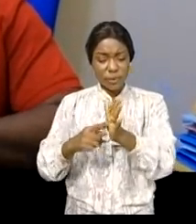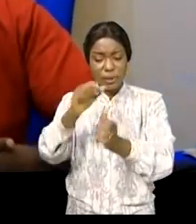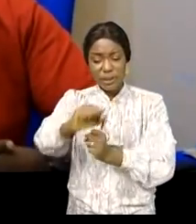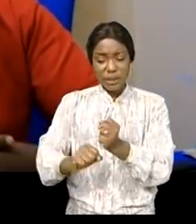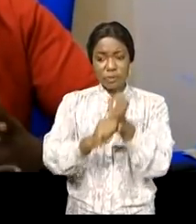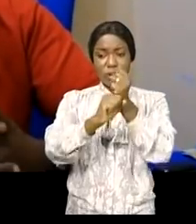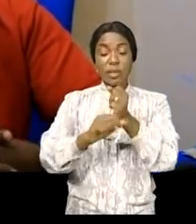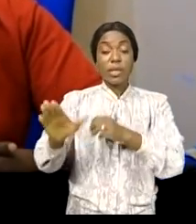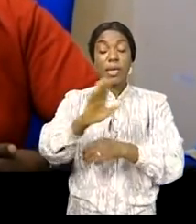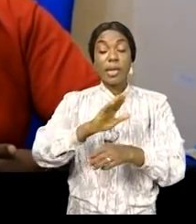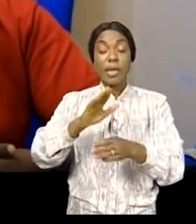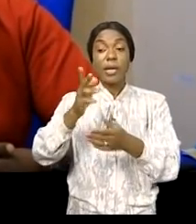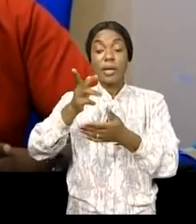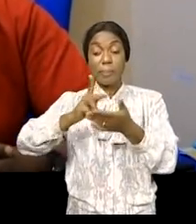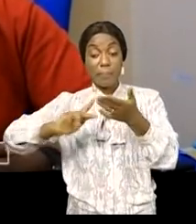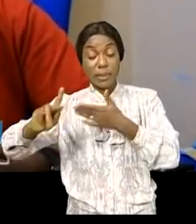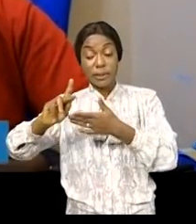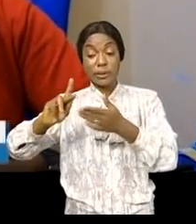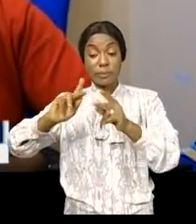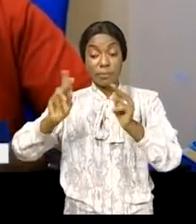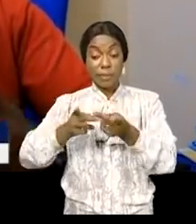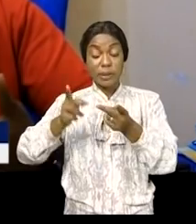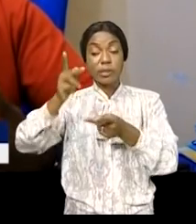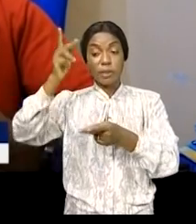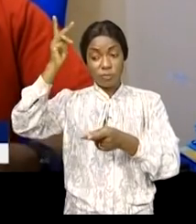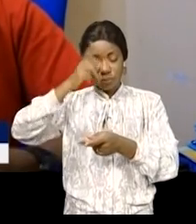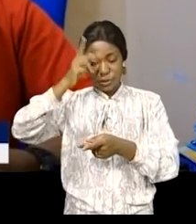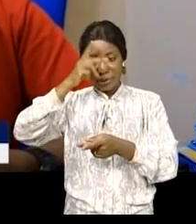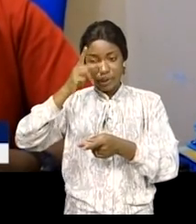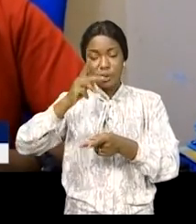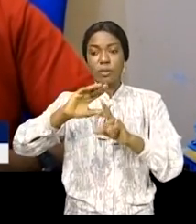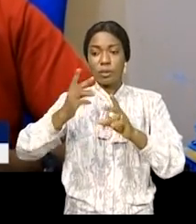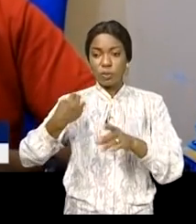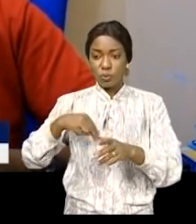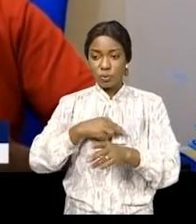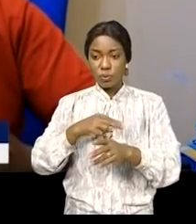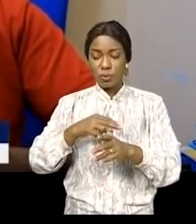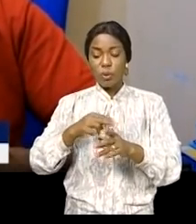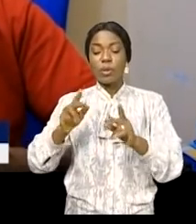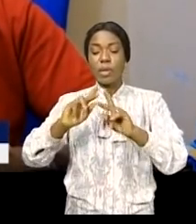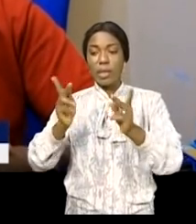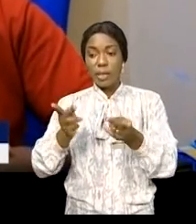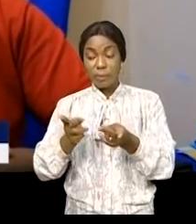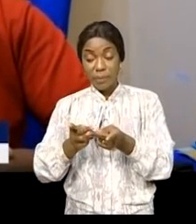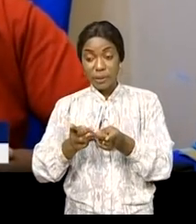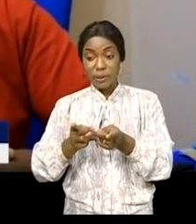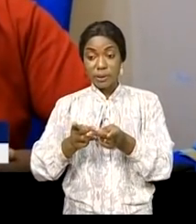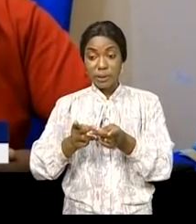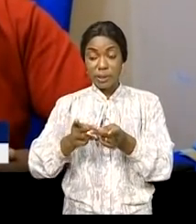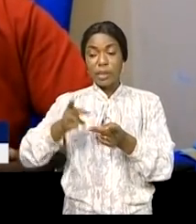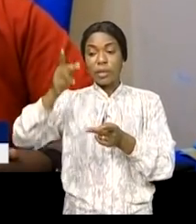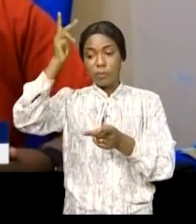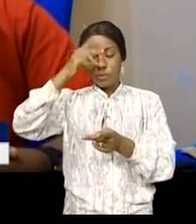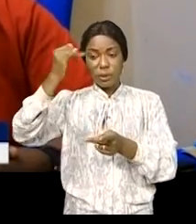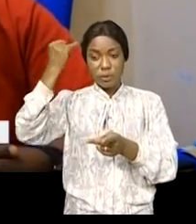parti. Les mesures sont prises par l'autorité et nous, au Parti Lumumba Signifié, vous savez, nous respectons les